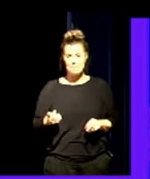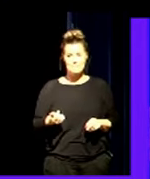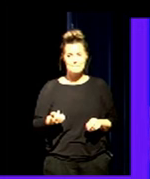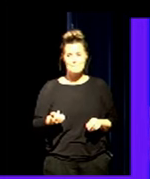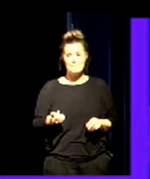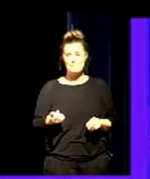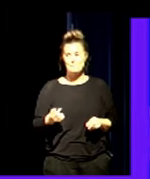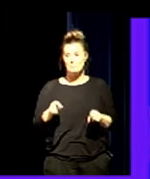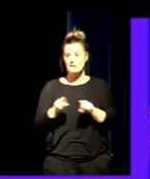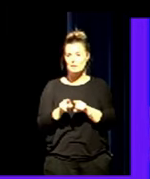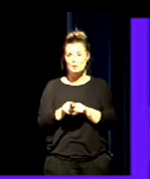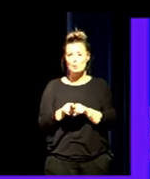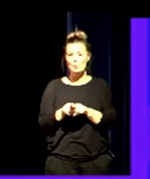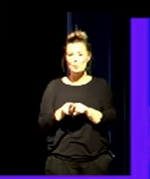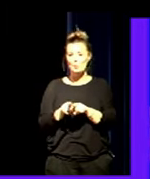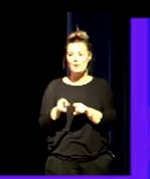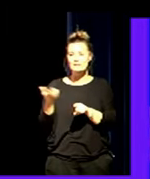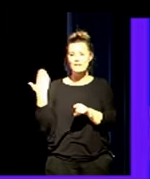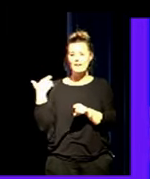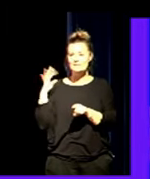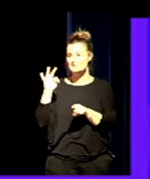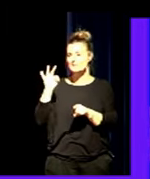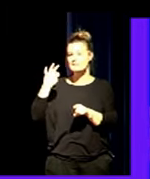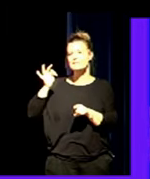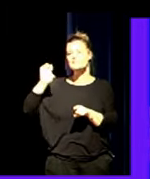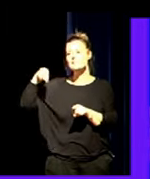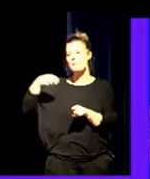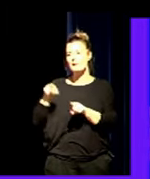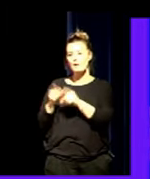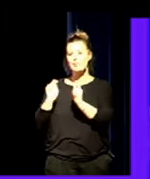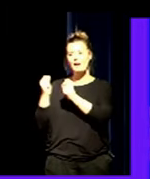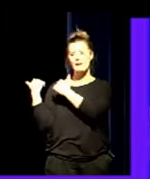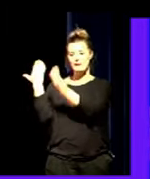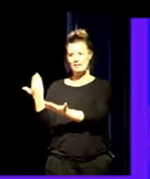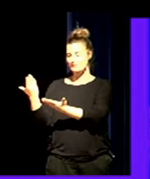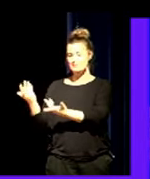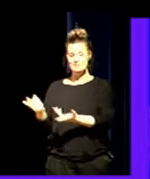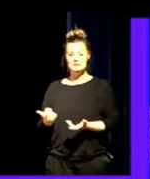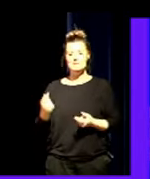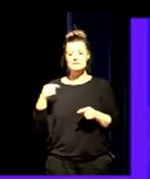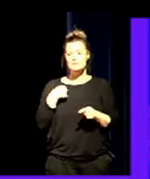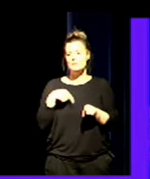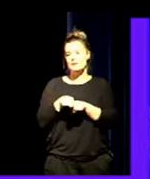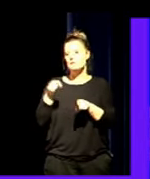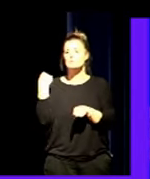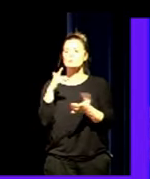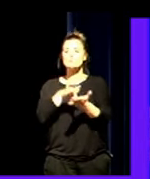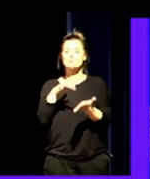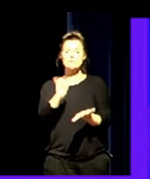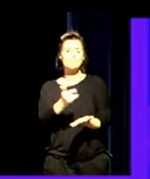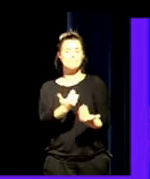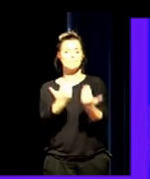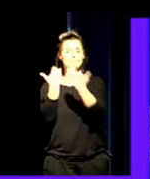Zer, eman dizue ez da, como pari bat, ez da? Eta nik uste dut baita ere, hemen gaudero dakagula erantzuk izan bat zuen gan, eta da baita